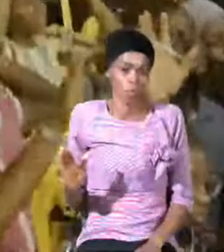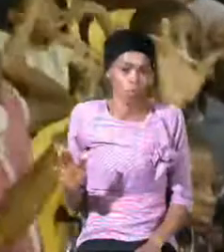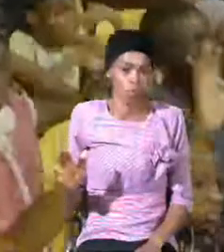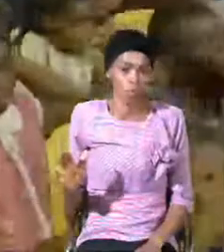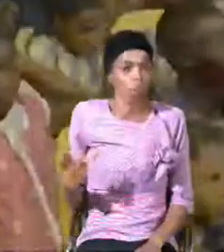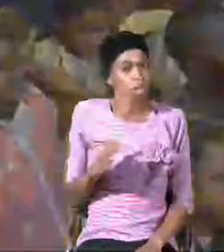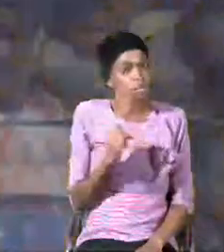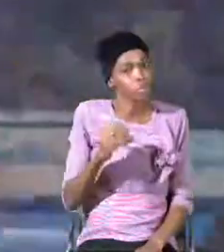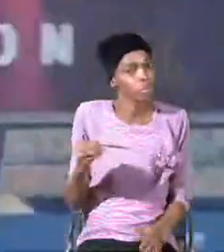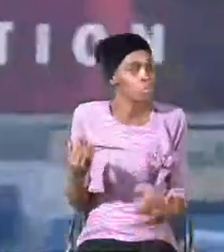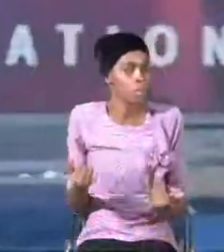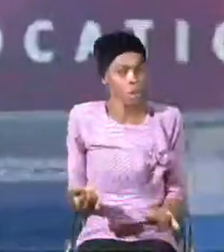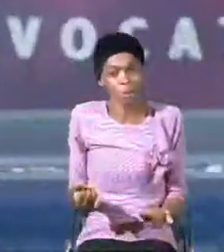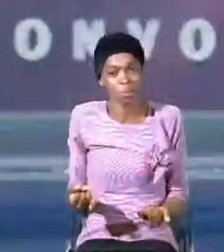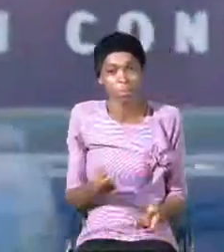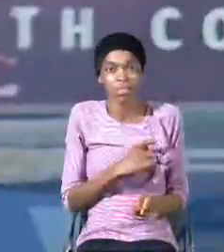Maintenant,